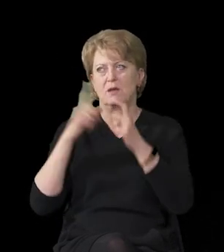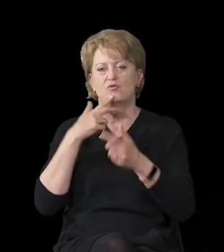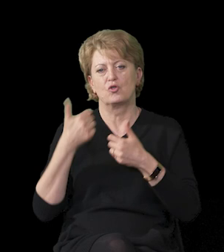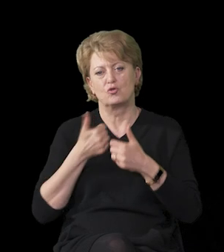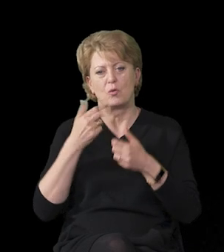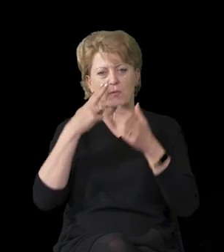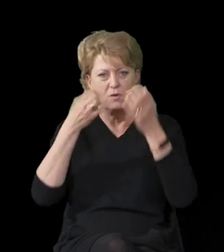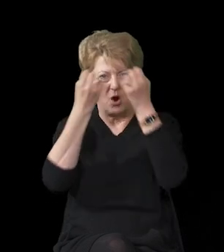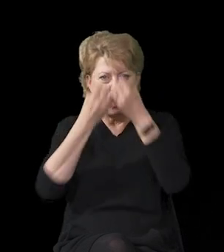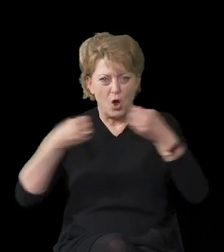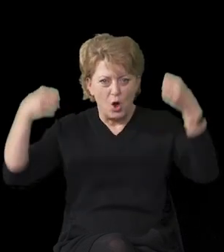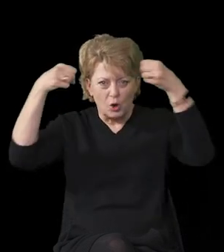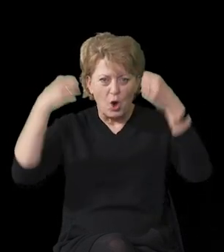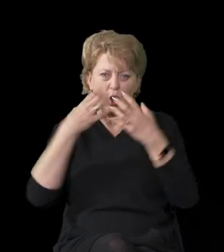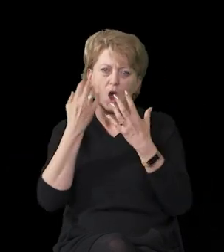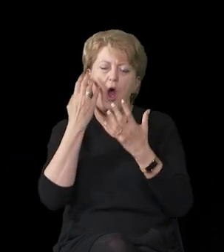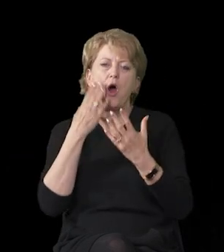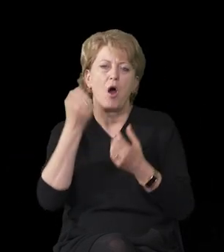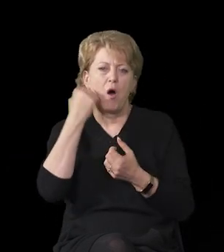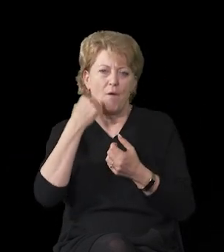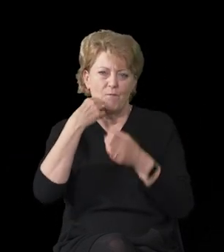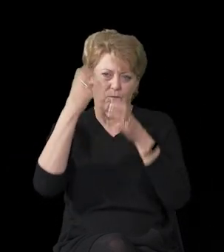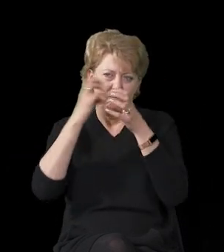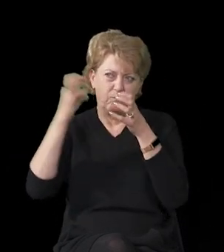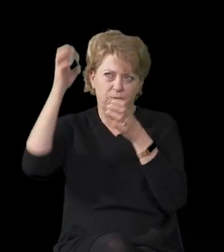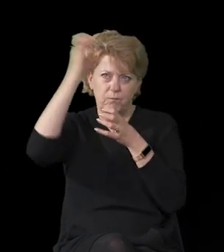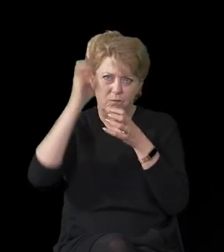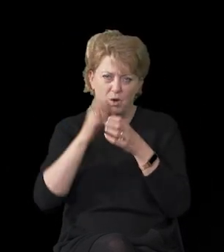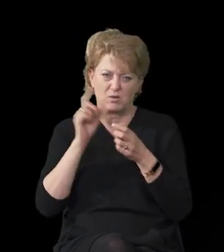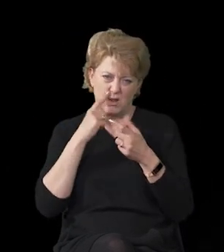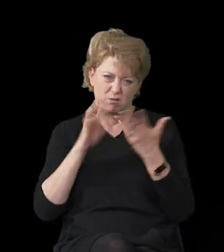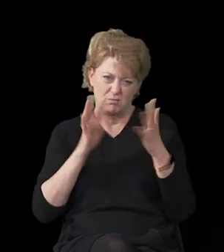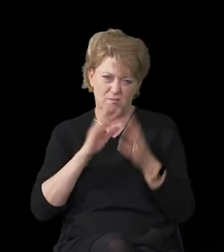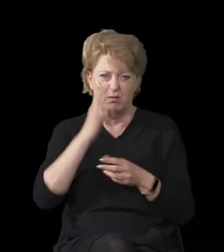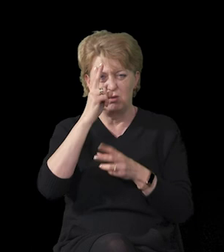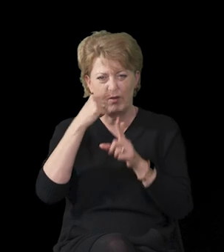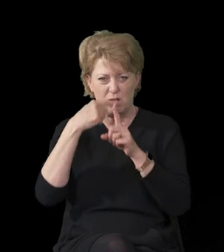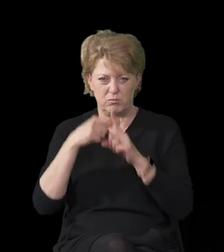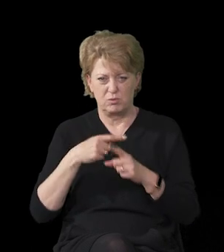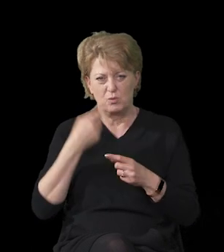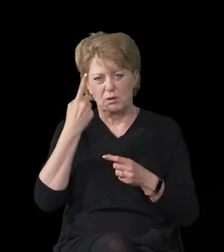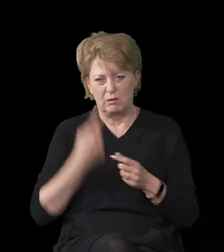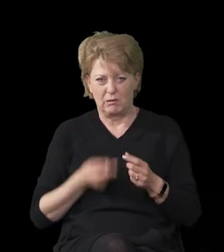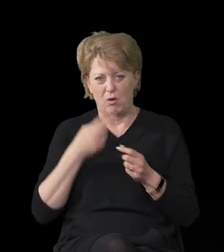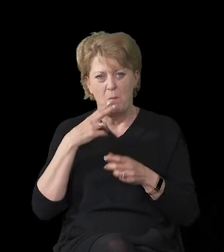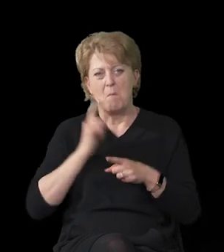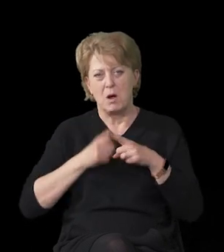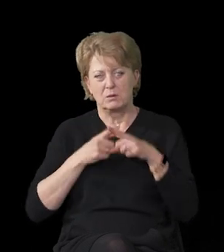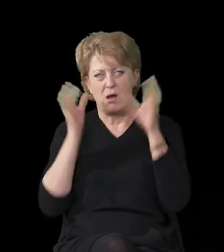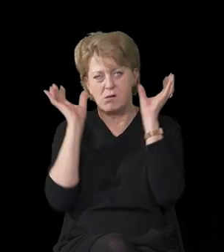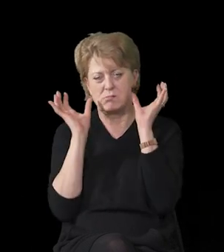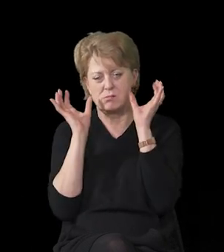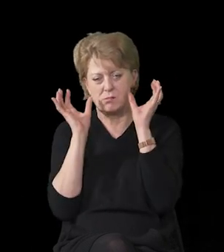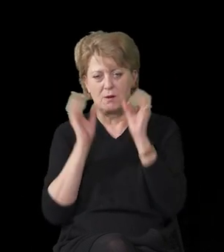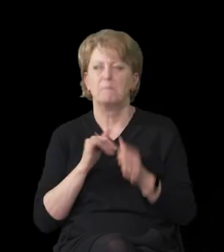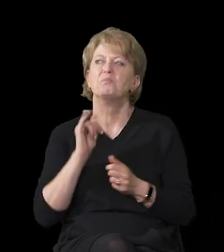jakieś rogi ozdobione owocami, ale także ma na głowie dobre 2,5 kg metalu. Mężczyźni